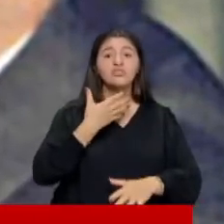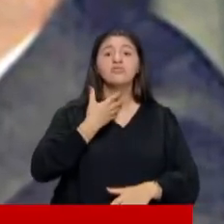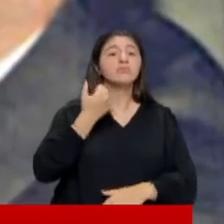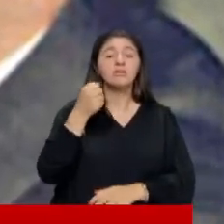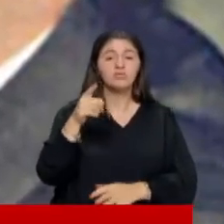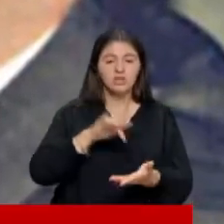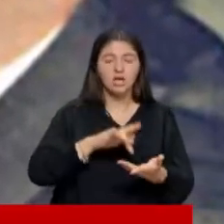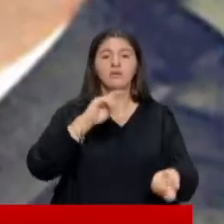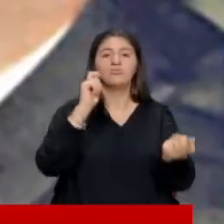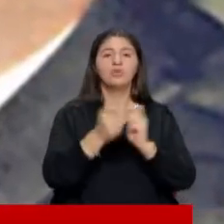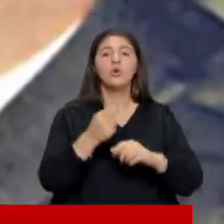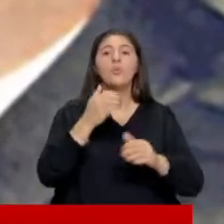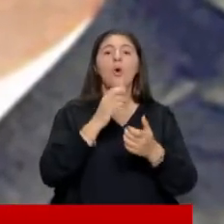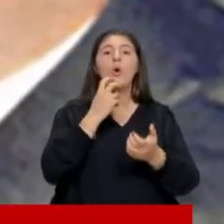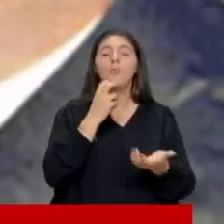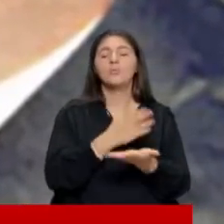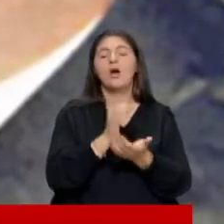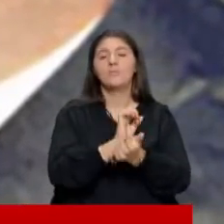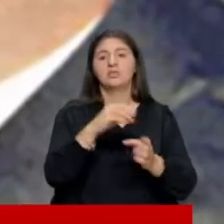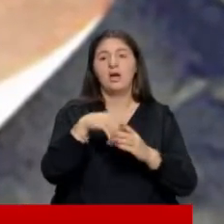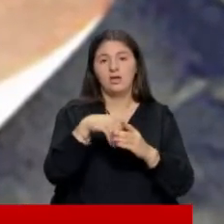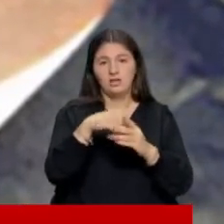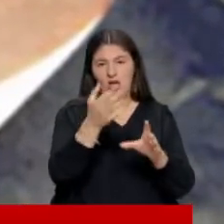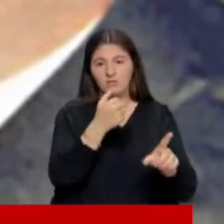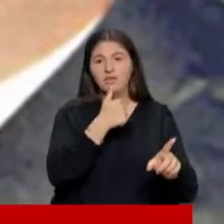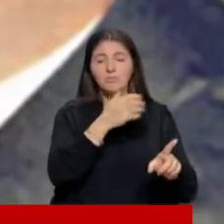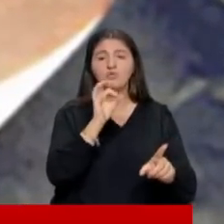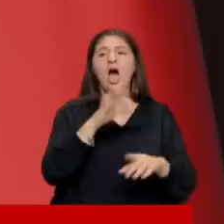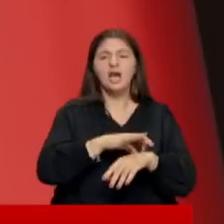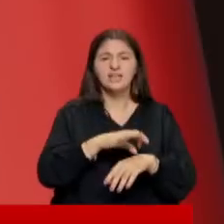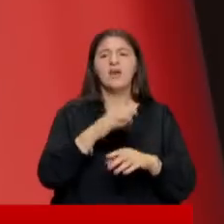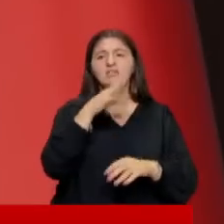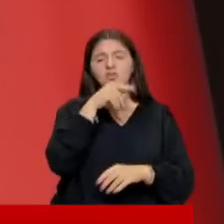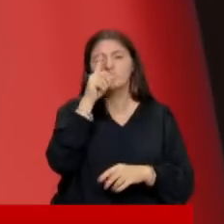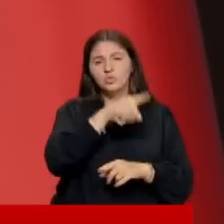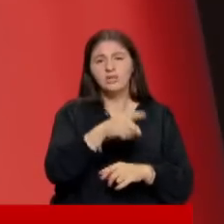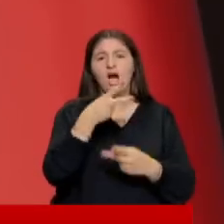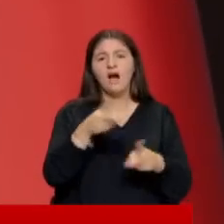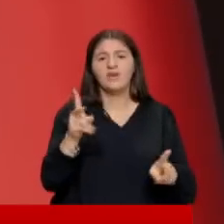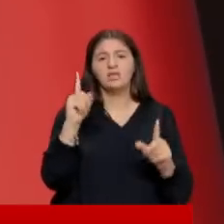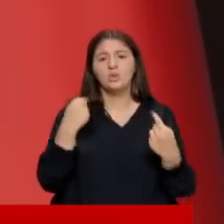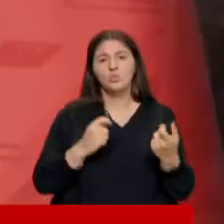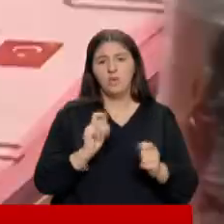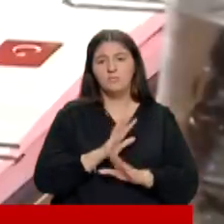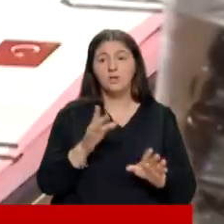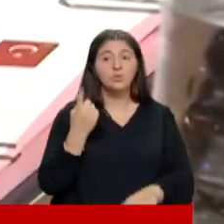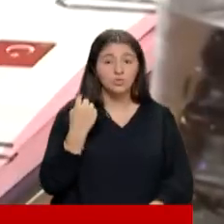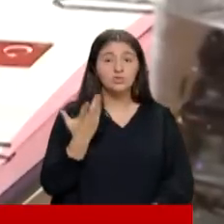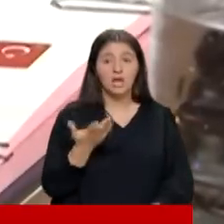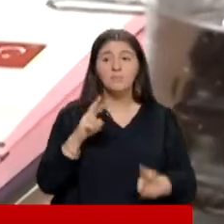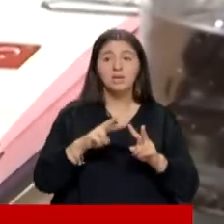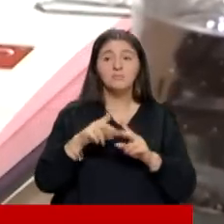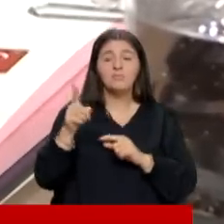müebbet hapse çevrilen Hayrettin Gül için Cumhurbaşkanı Erdoğan sürekli hastalık ve yaşlılık sebebiyle afiyet etkisini kullandı dünse